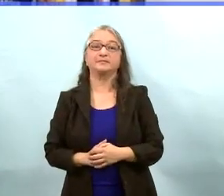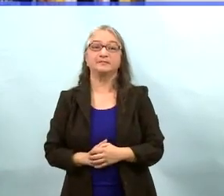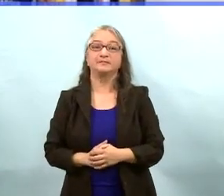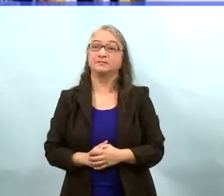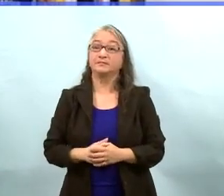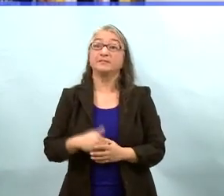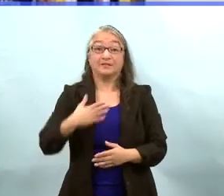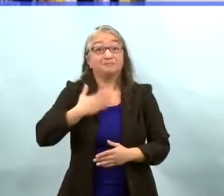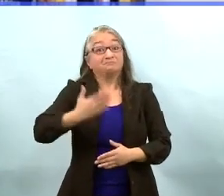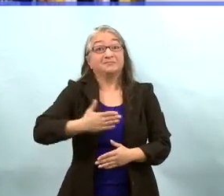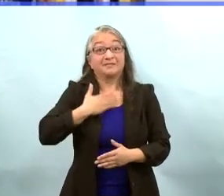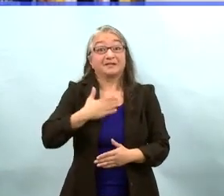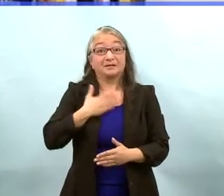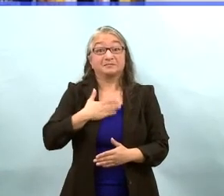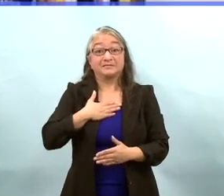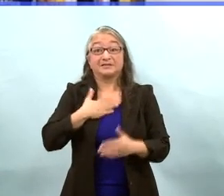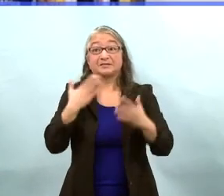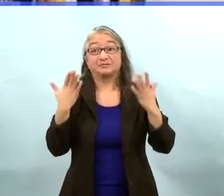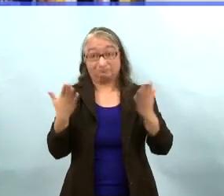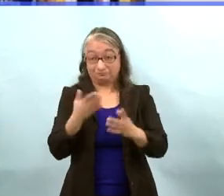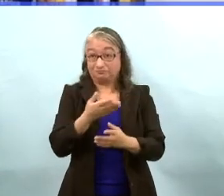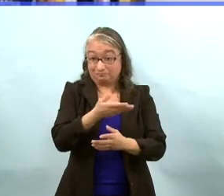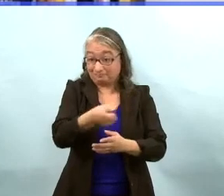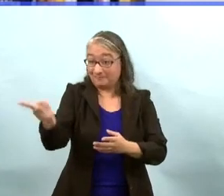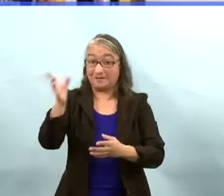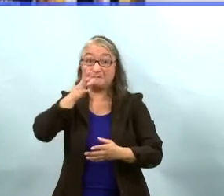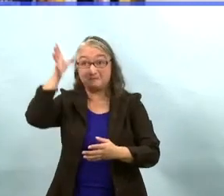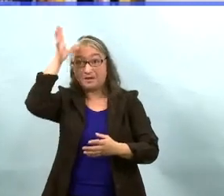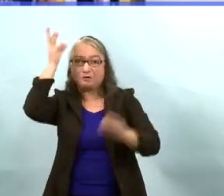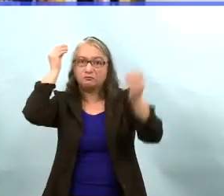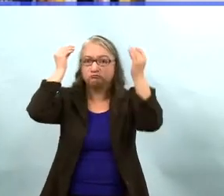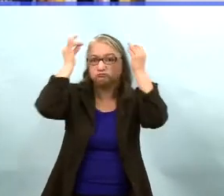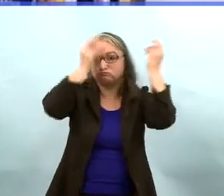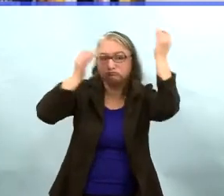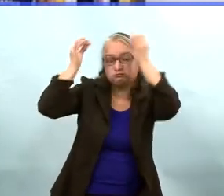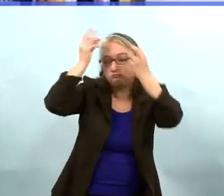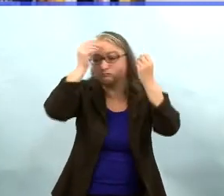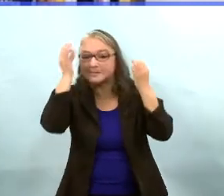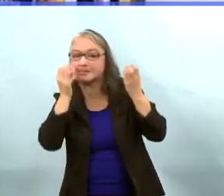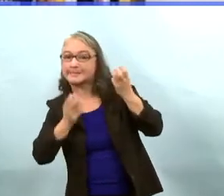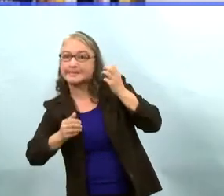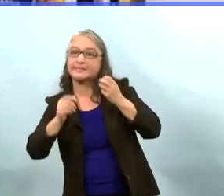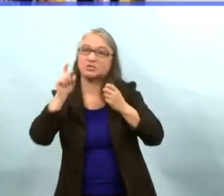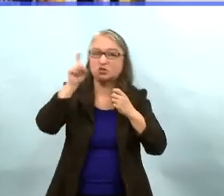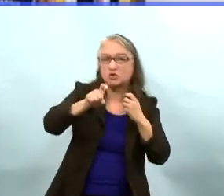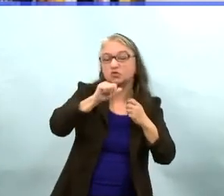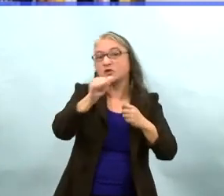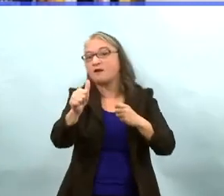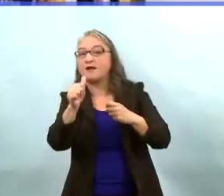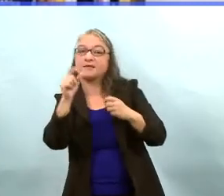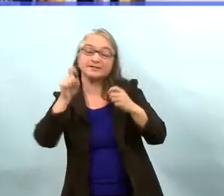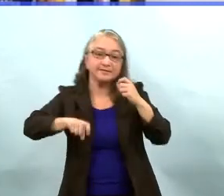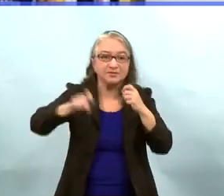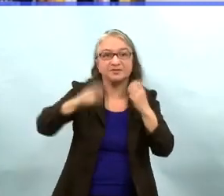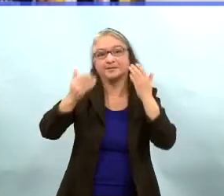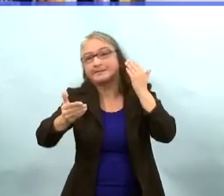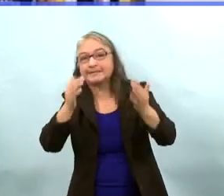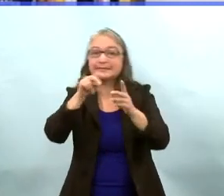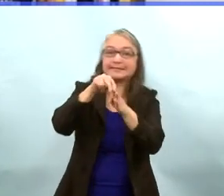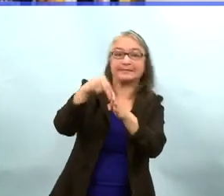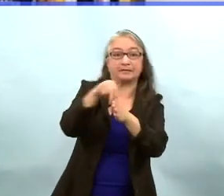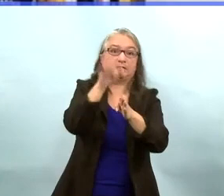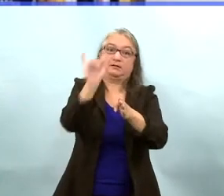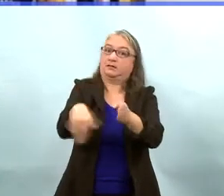je suis vraiment contente qu'ils prennent ça au sérieux et qu'ils essaient de comprendre tous les risques et tous les avantages pour leur enfant. C'est une